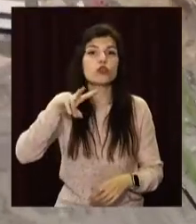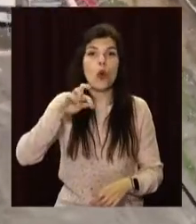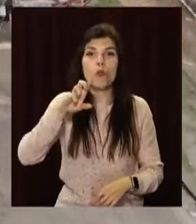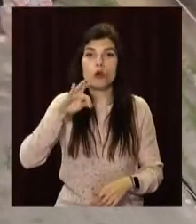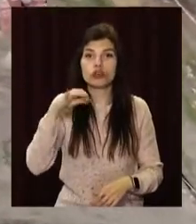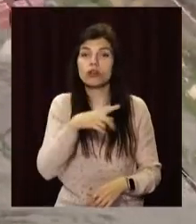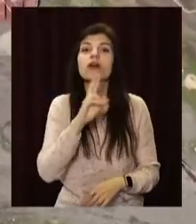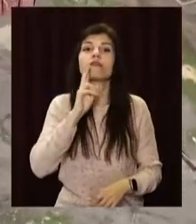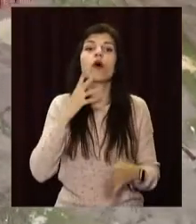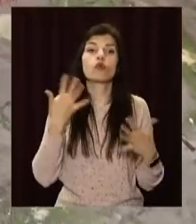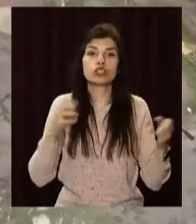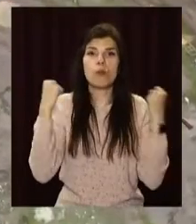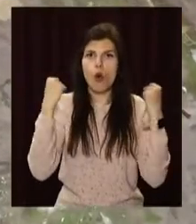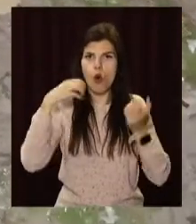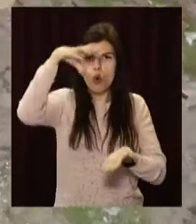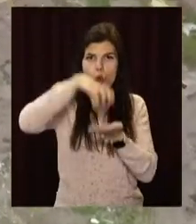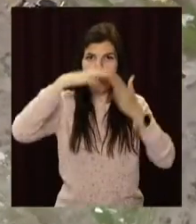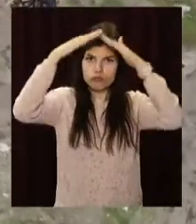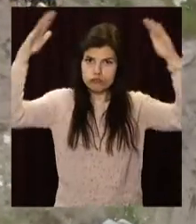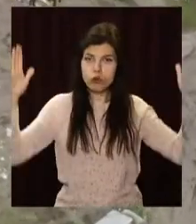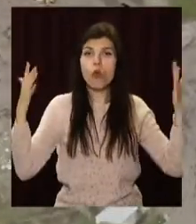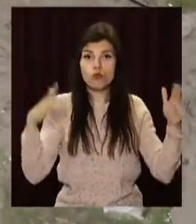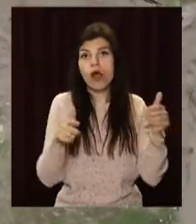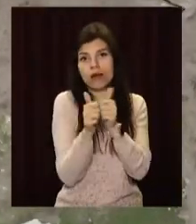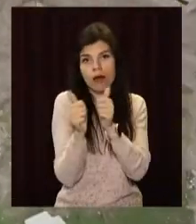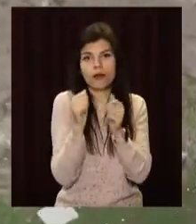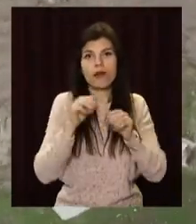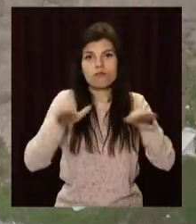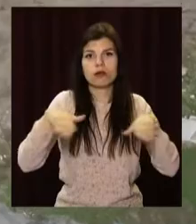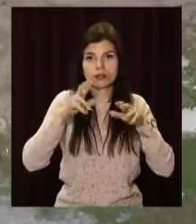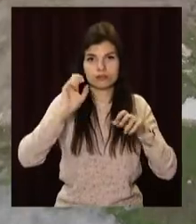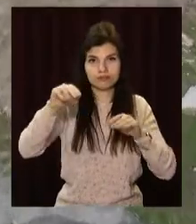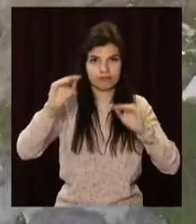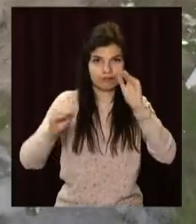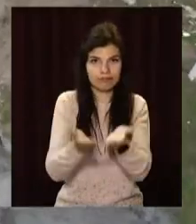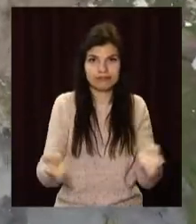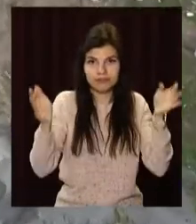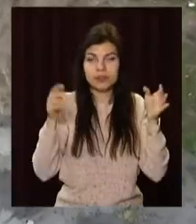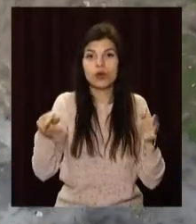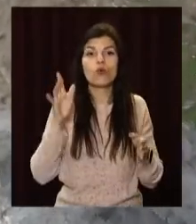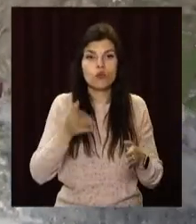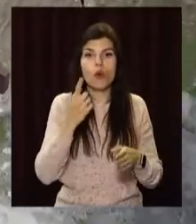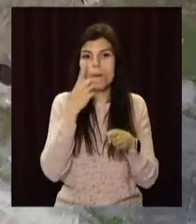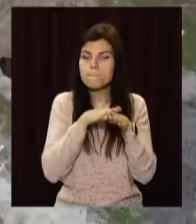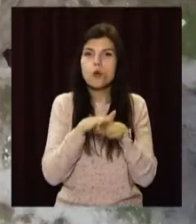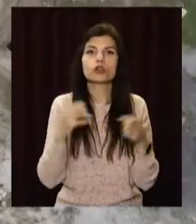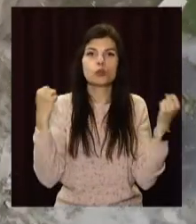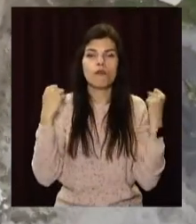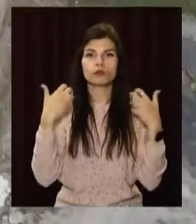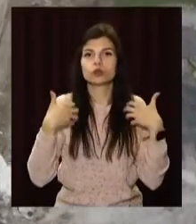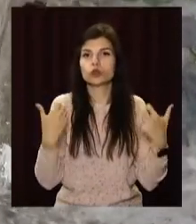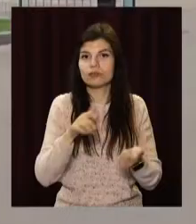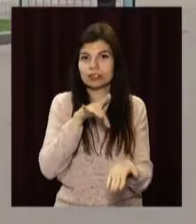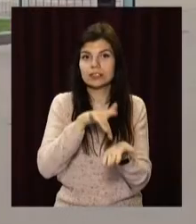вже побудували спортивний комплекс. І зараз поруч будується басейн. В одній громаді ми будемо мати повноцінний